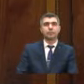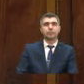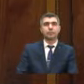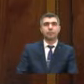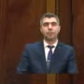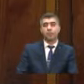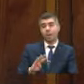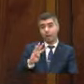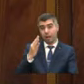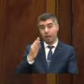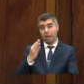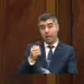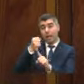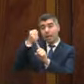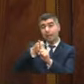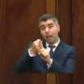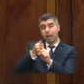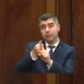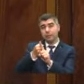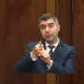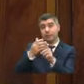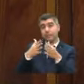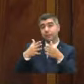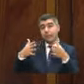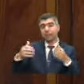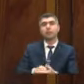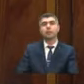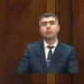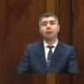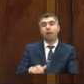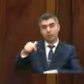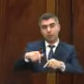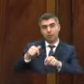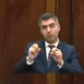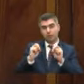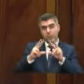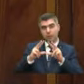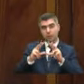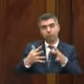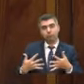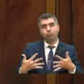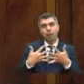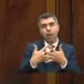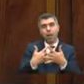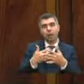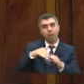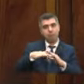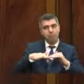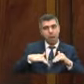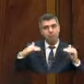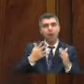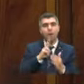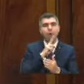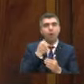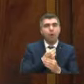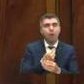رابعا الإصلاحات الكبرى، طبيعة الحال هناك أيضا عدد من الإصلاحات الكبرى نتشارك فيها البرلمان والحكومة، نتشارك